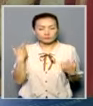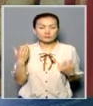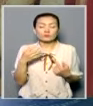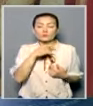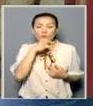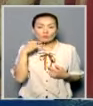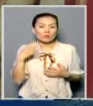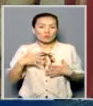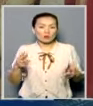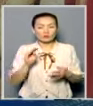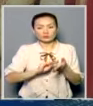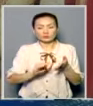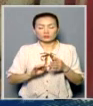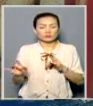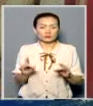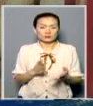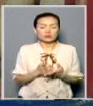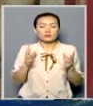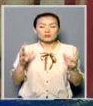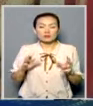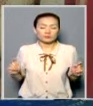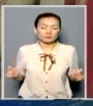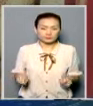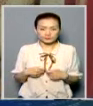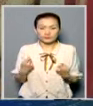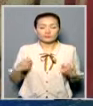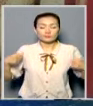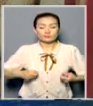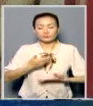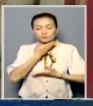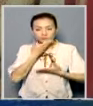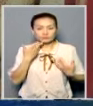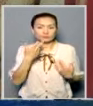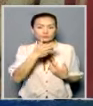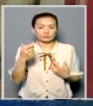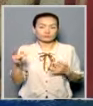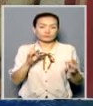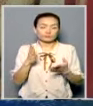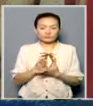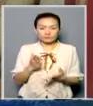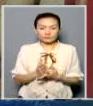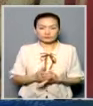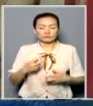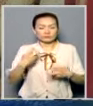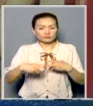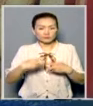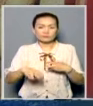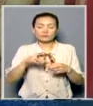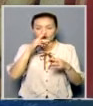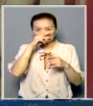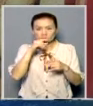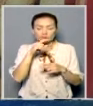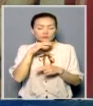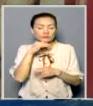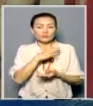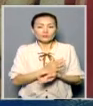жарнамалар көбінесе. Заңсыз қондырылған рұқсаты жоқ. Сосын көп сынған, бүлінген сондай жарнамалар соңғы кездері